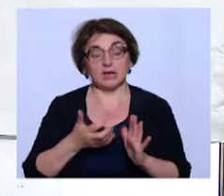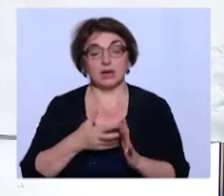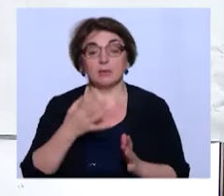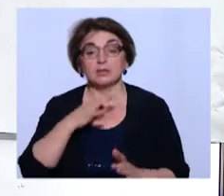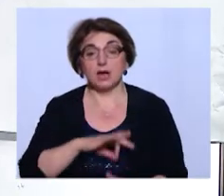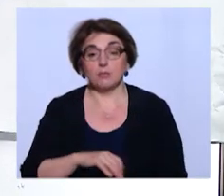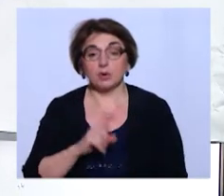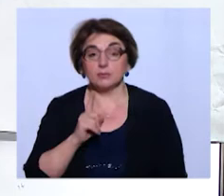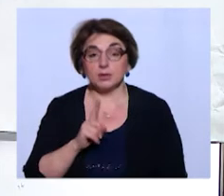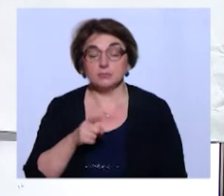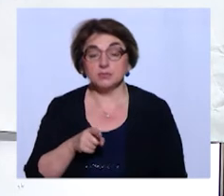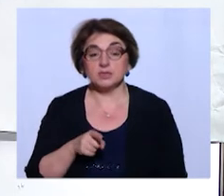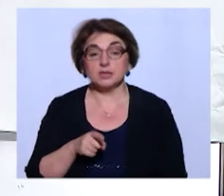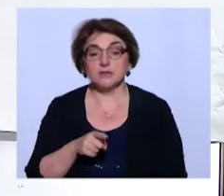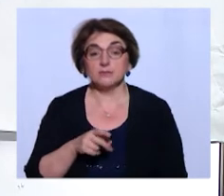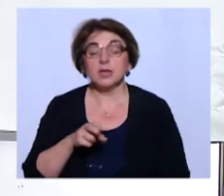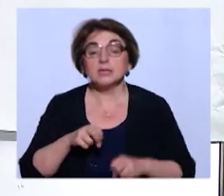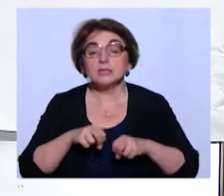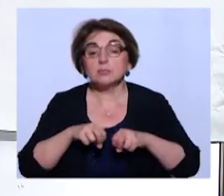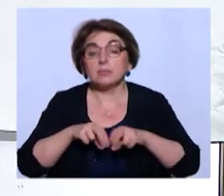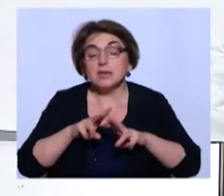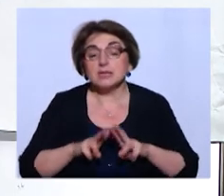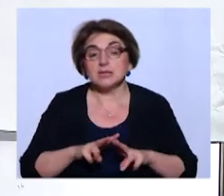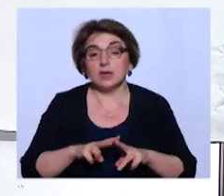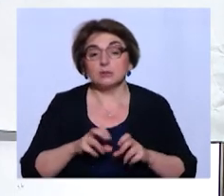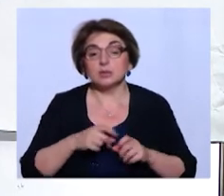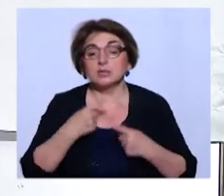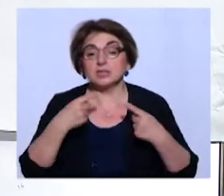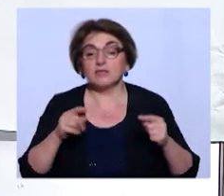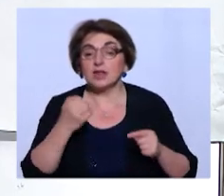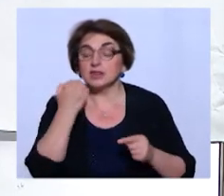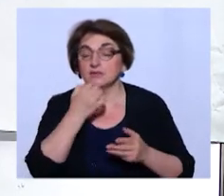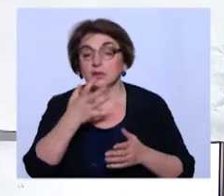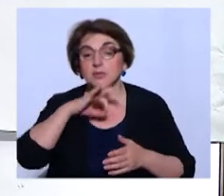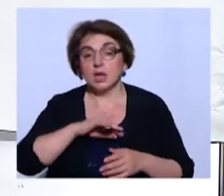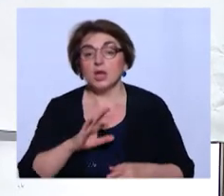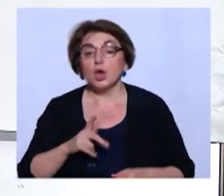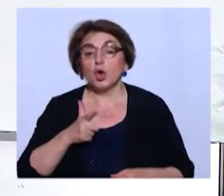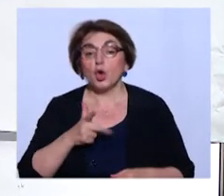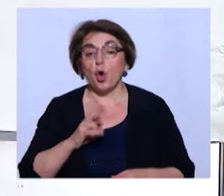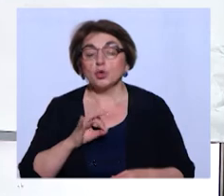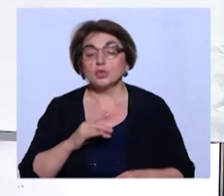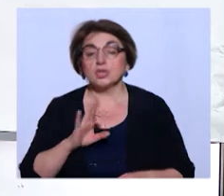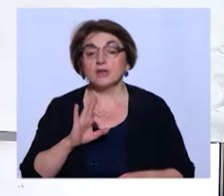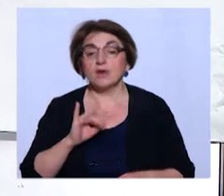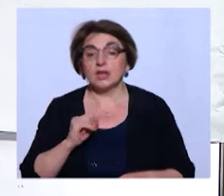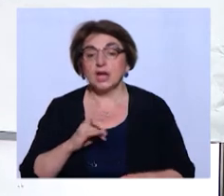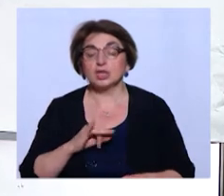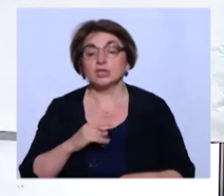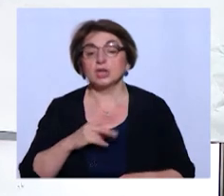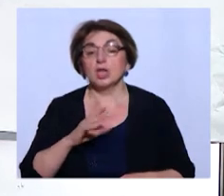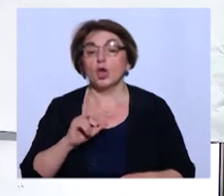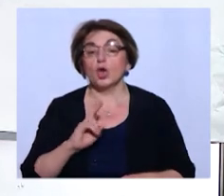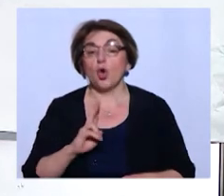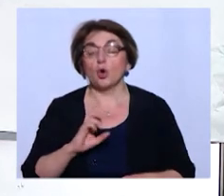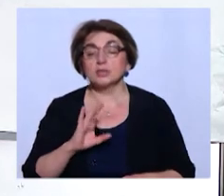იყენებენ. ძირითადად მისი დაკოქსვის პროდუქტებს გამოიყენებენ, ეს არის კოქსი, ქვანახშირის ფისი, ამიაკიანი წყალი,